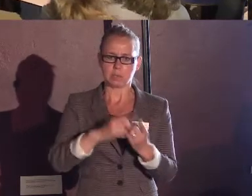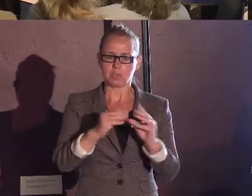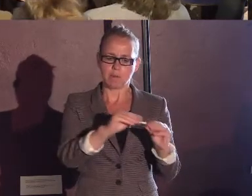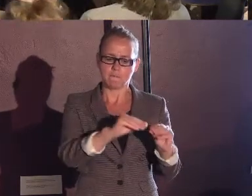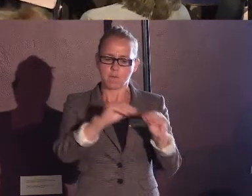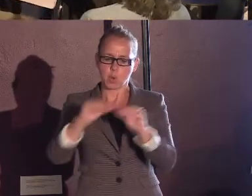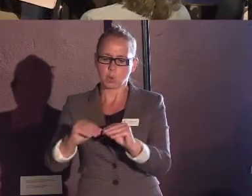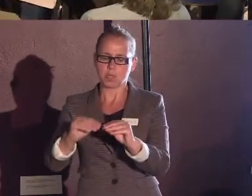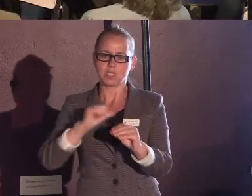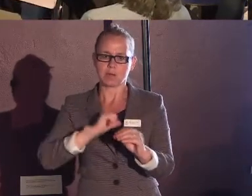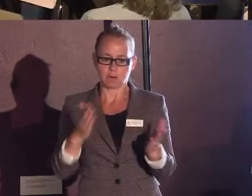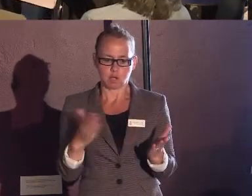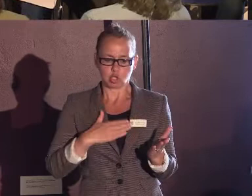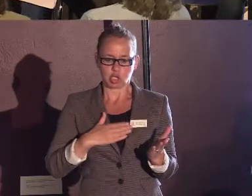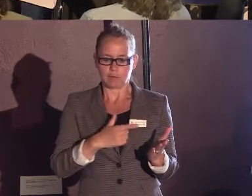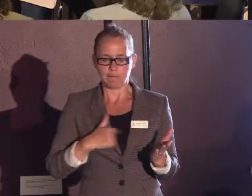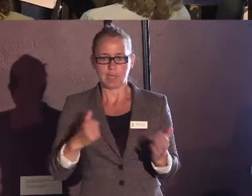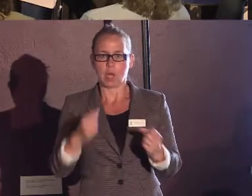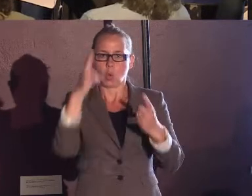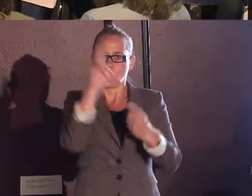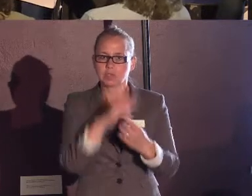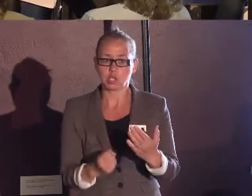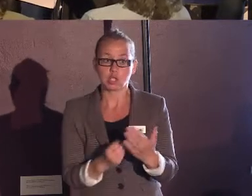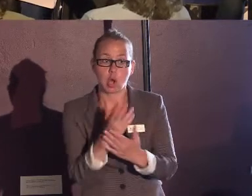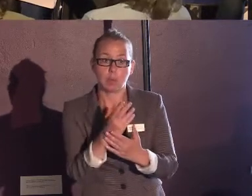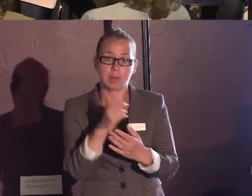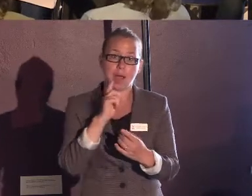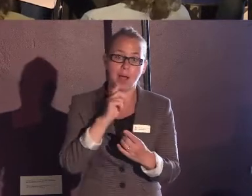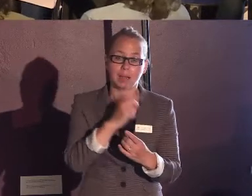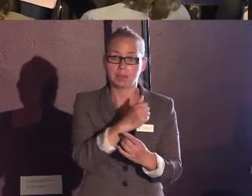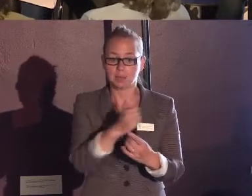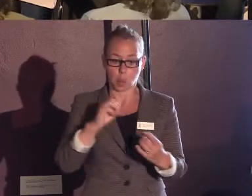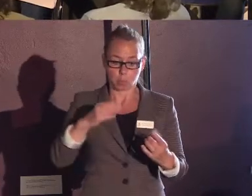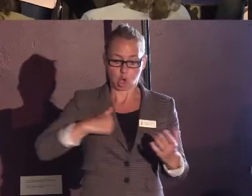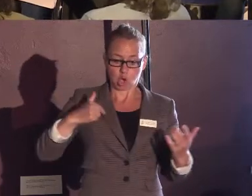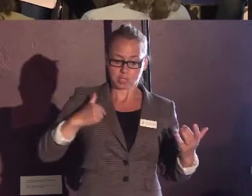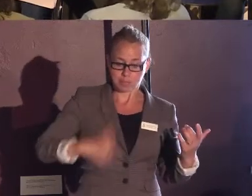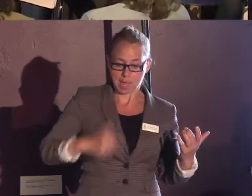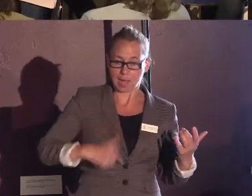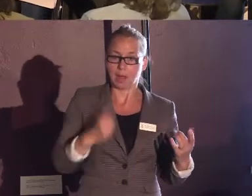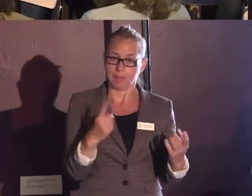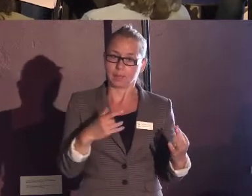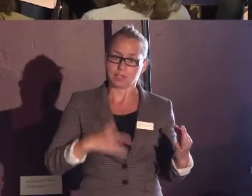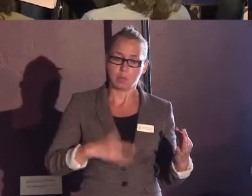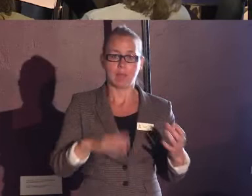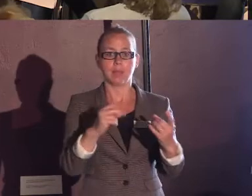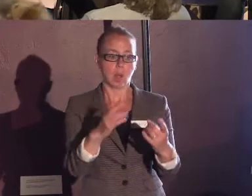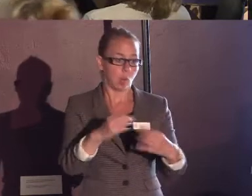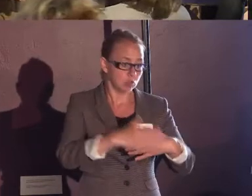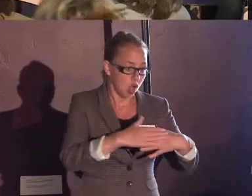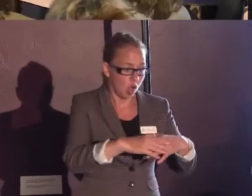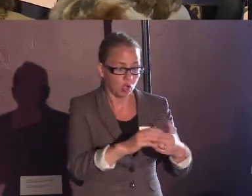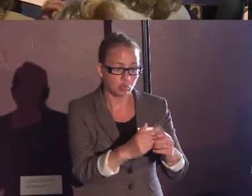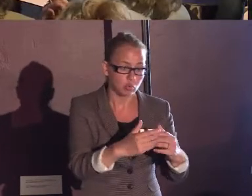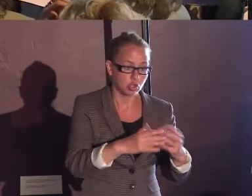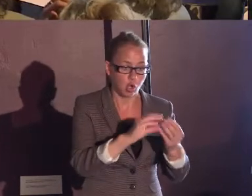förskjutning naturligtvis. Vad anser vi idag är konstnärligt skapande? Är det alltid när jag spelar ett instrument eller är det när jag sitter framför min